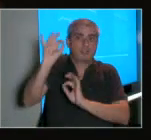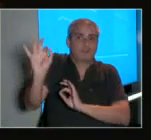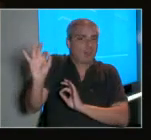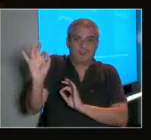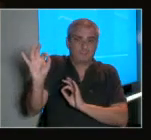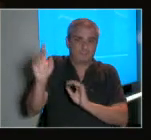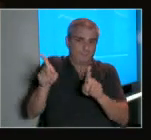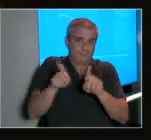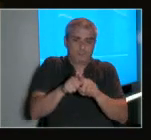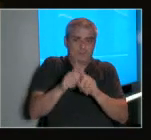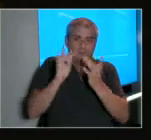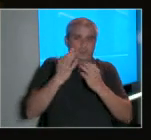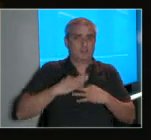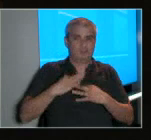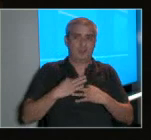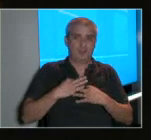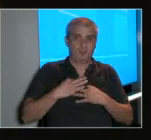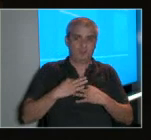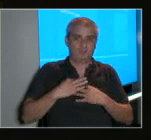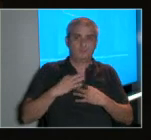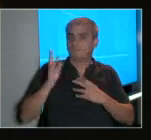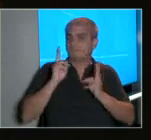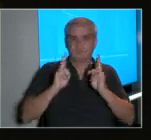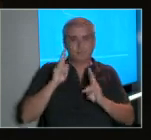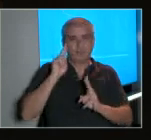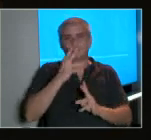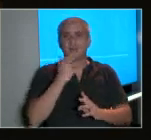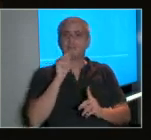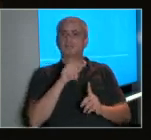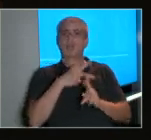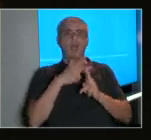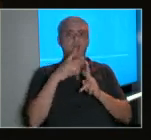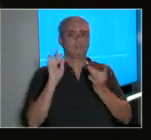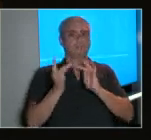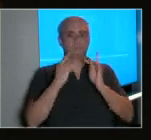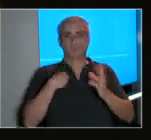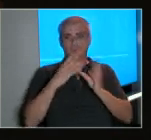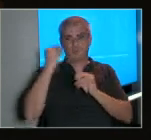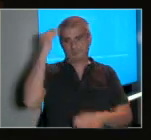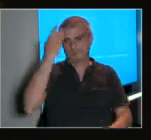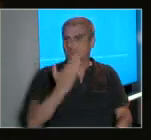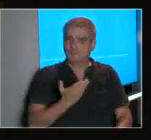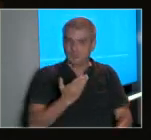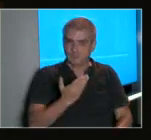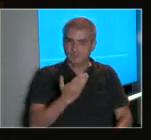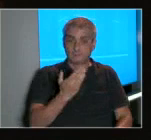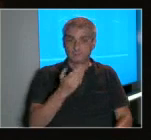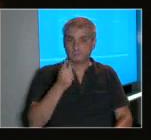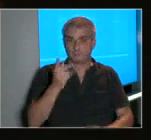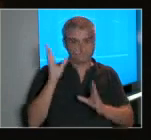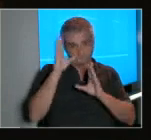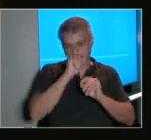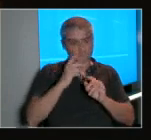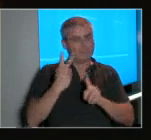שלהן בדיוק כפי שהיא האויב שלנו. והפסיקו להסתכל על ישראל רק דרך הסכסוך שלנו עם הפלסטינים. הם זזו